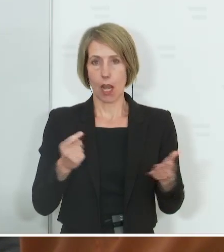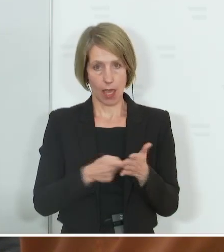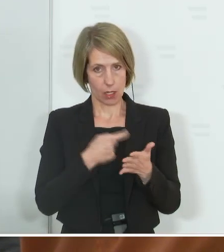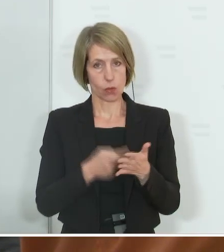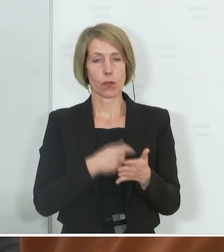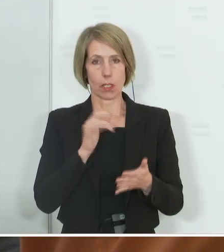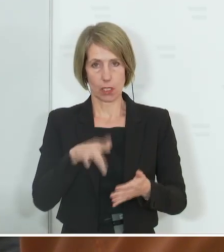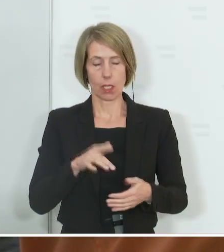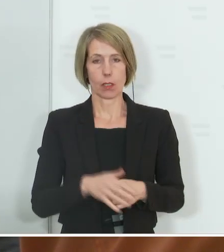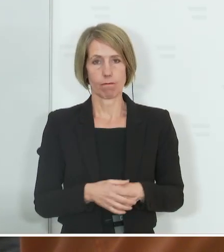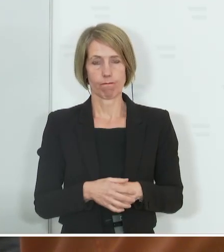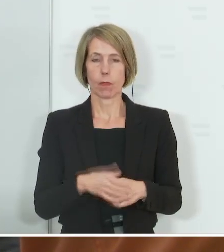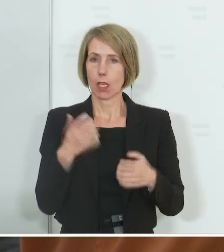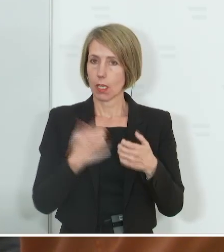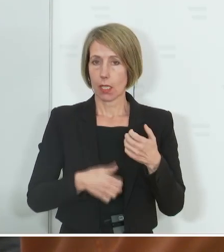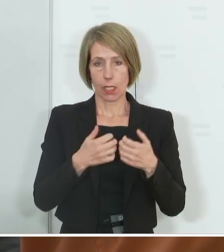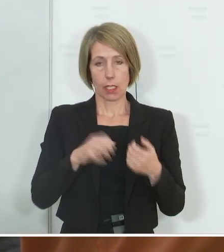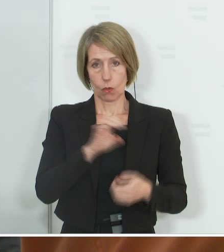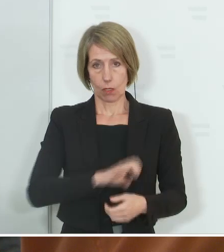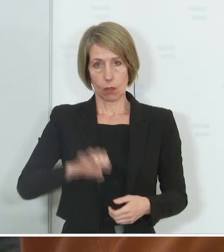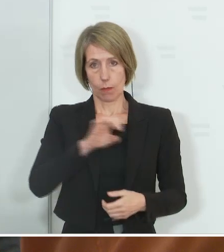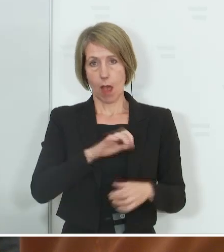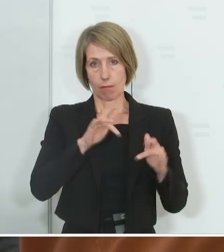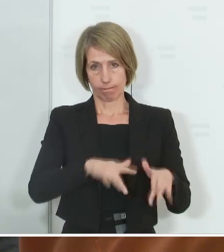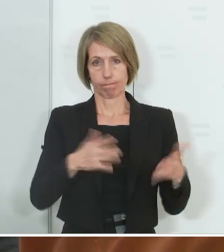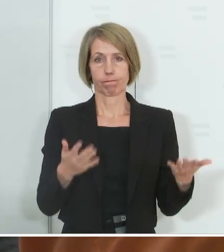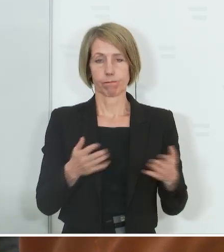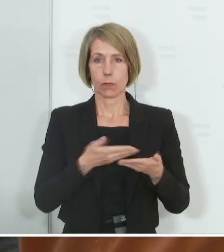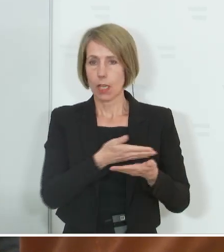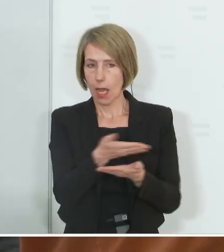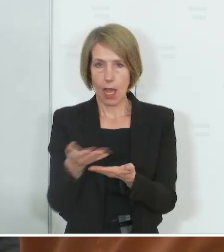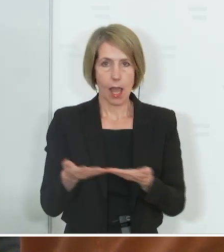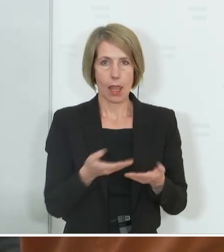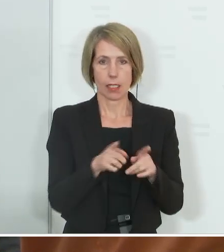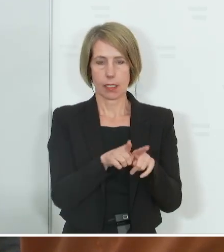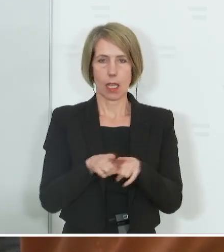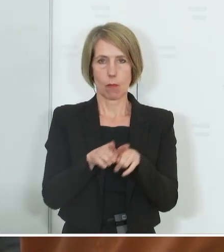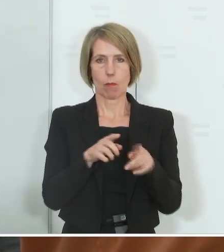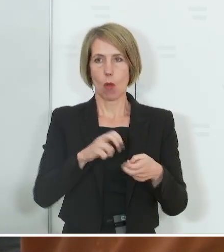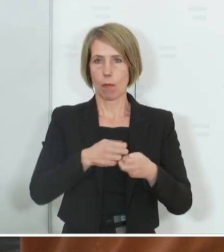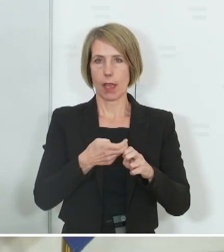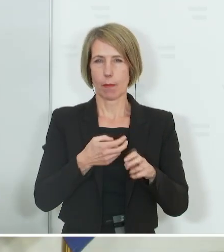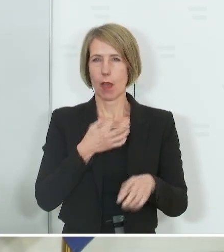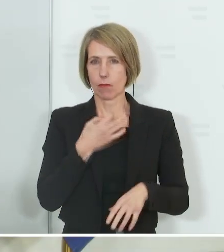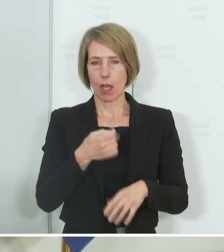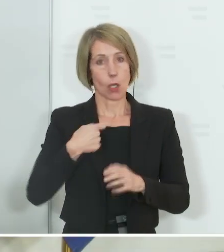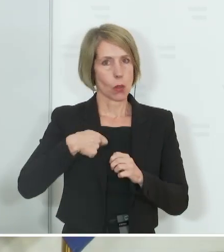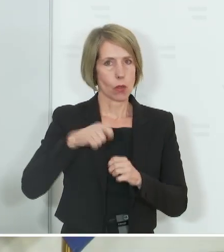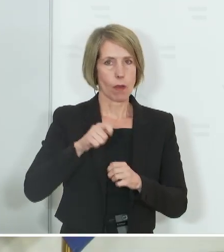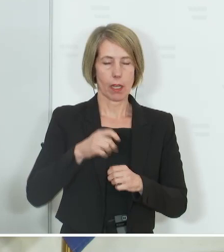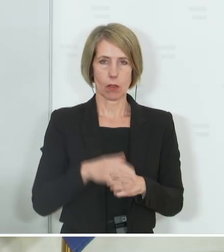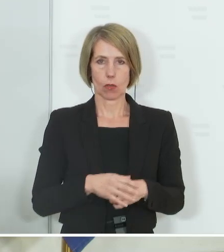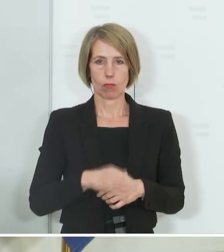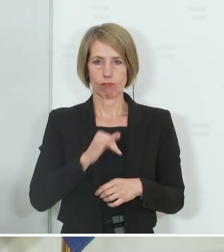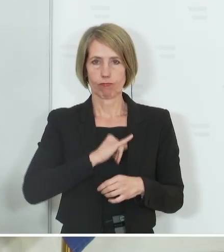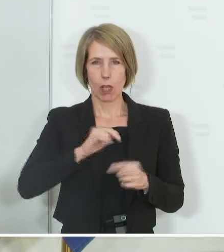Wir haben Krieg in Europa, wir haben alle das gleiche Problem in der Europäischen Union, wenn es um die Frage der Teuerung geht, der Inflation,